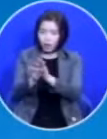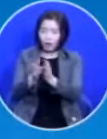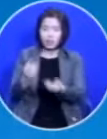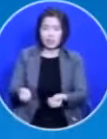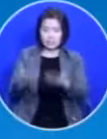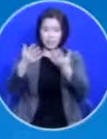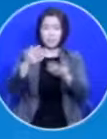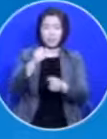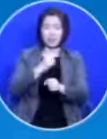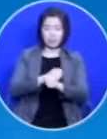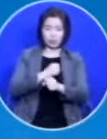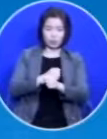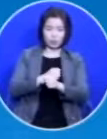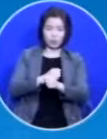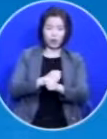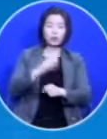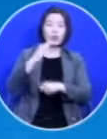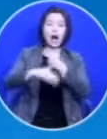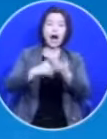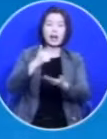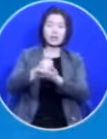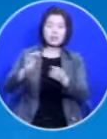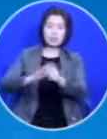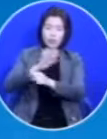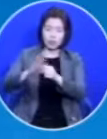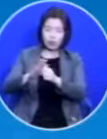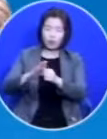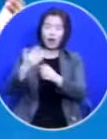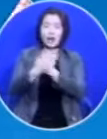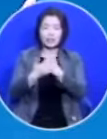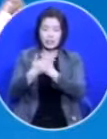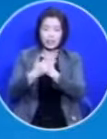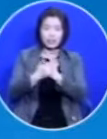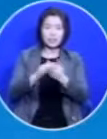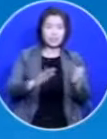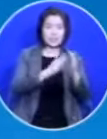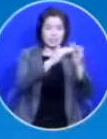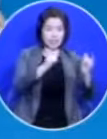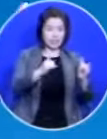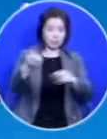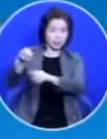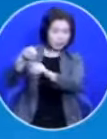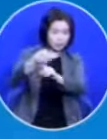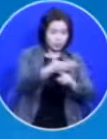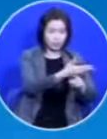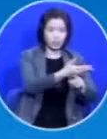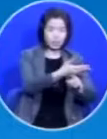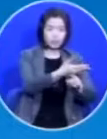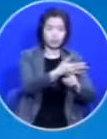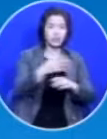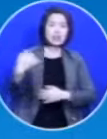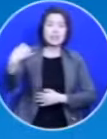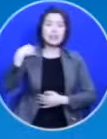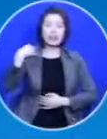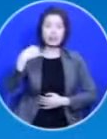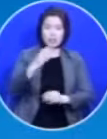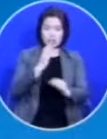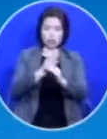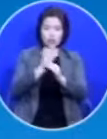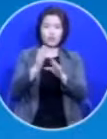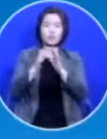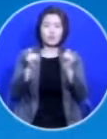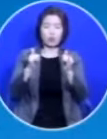해결하고 하나님의 은혜와 사랑을 사람들에게 이게 전달해 주는 역할을 하는 중보자가